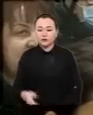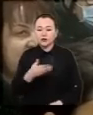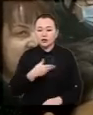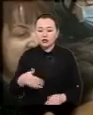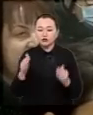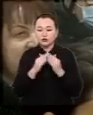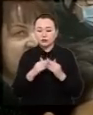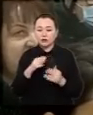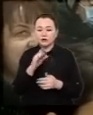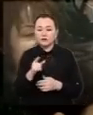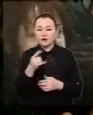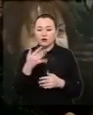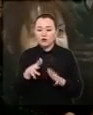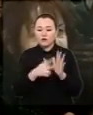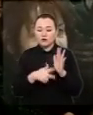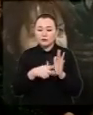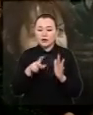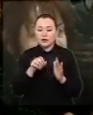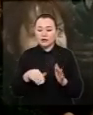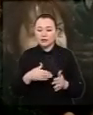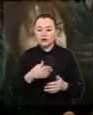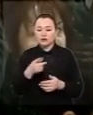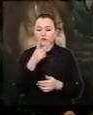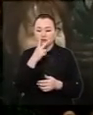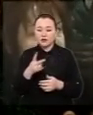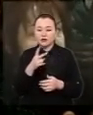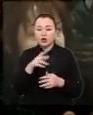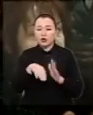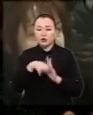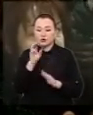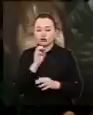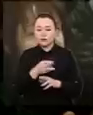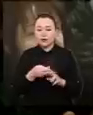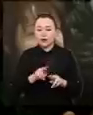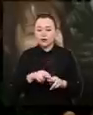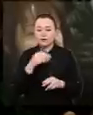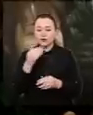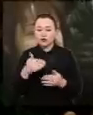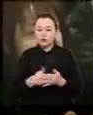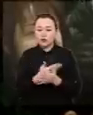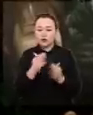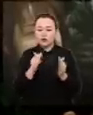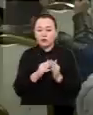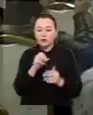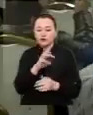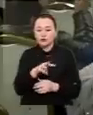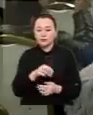Нашему дому почти 80 лет. Он выглядит даже намного лучше, чем вот эти ваши новые дома в